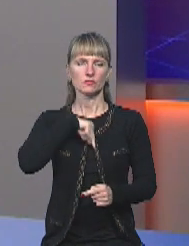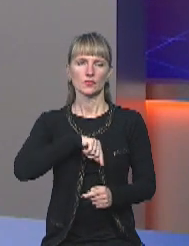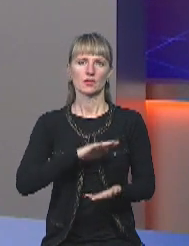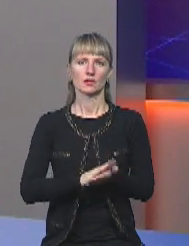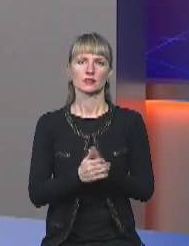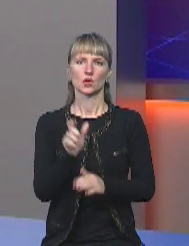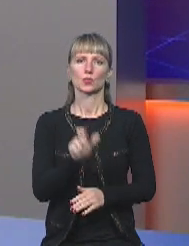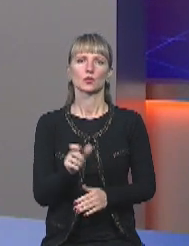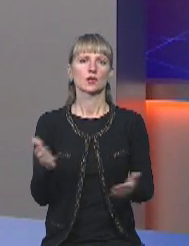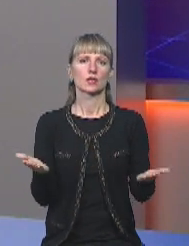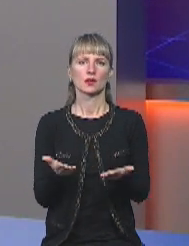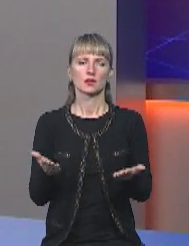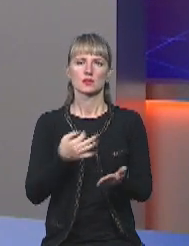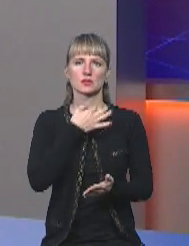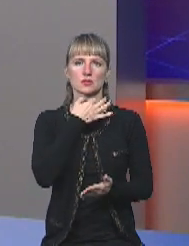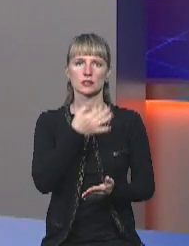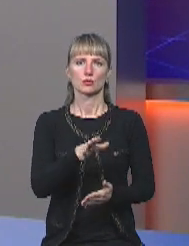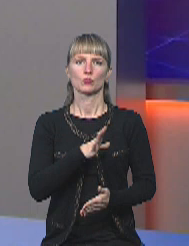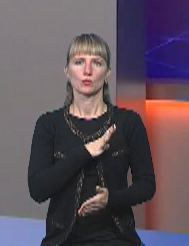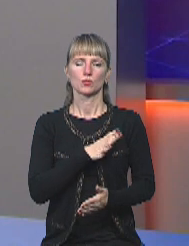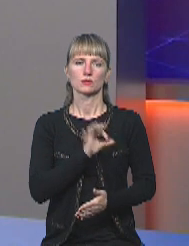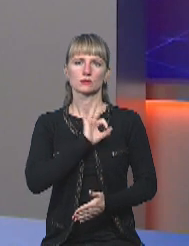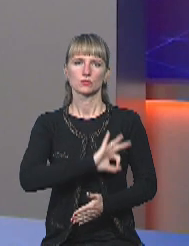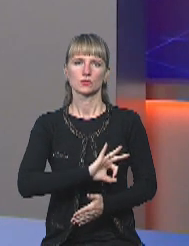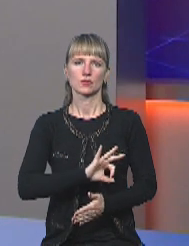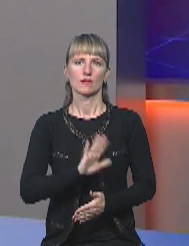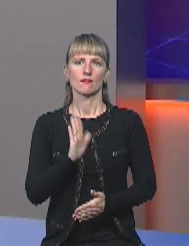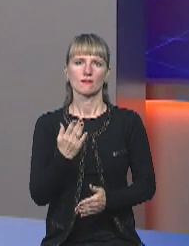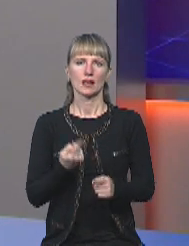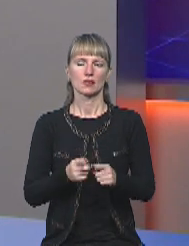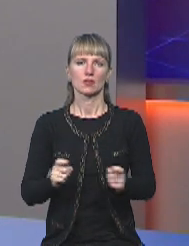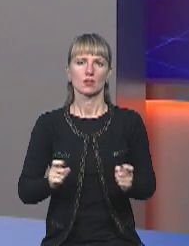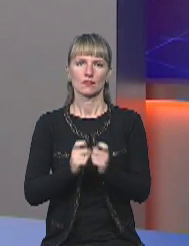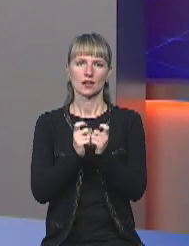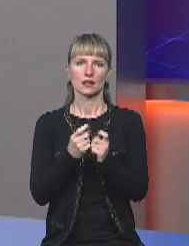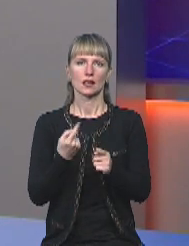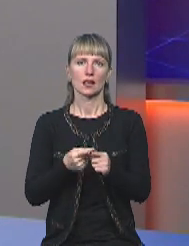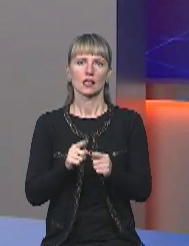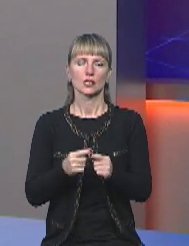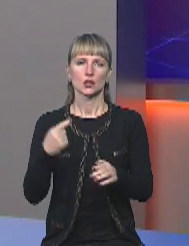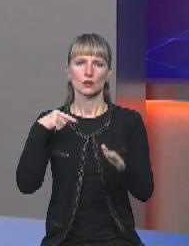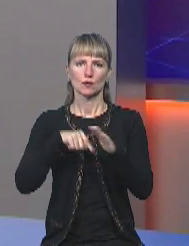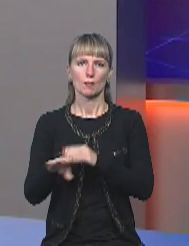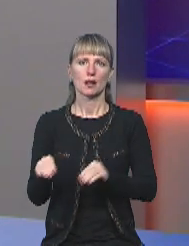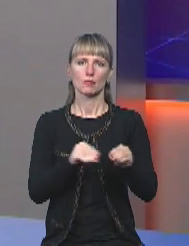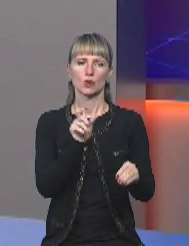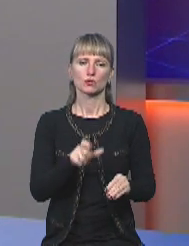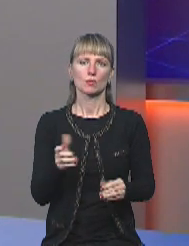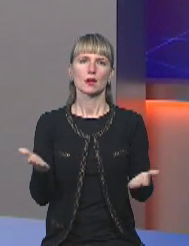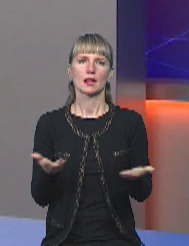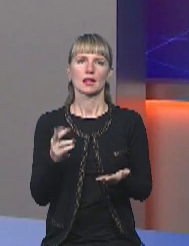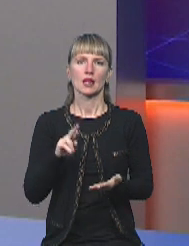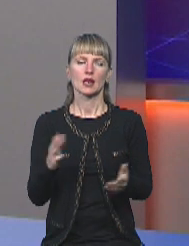стан людей, які, ну, скажімо так, були задіяні в конфлікті. Це і внутрішньопереміщені особи, для